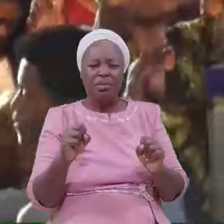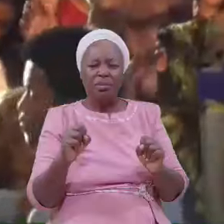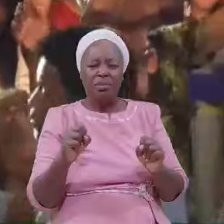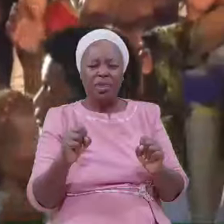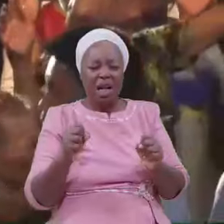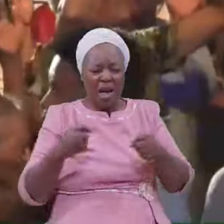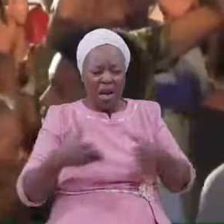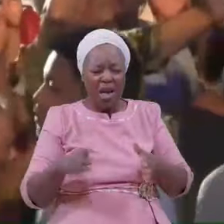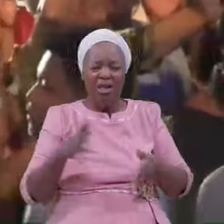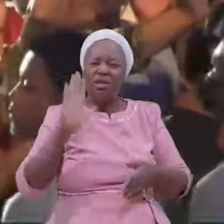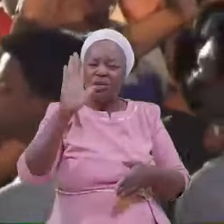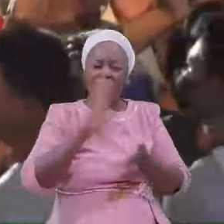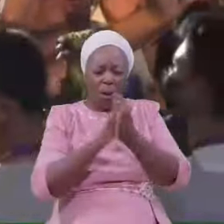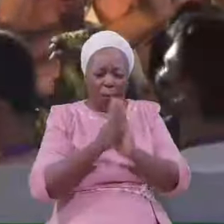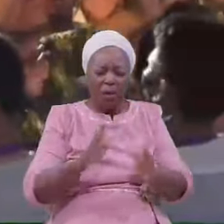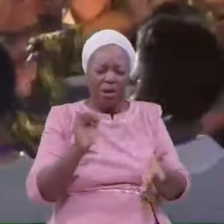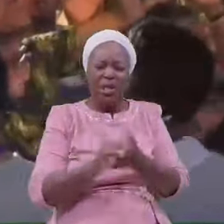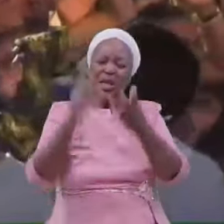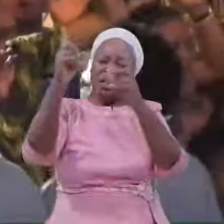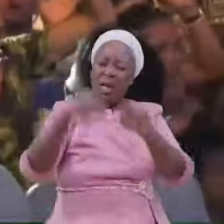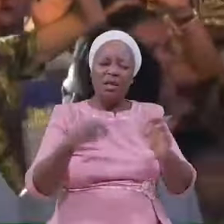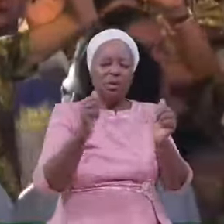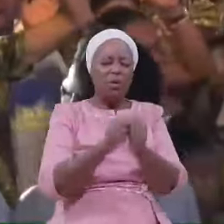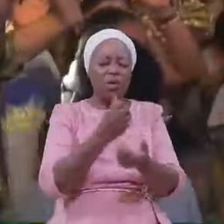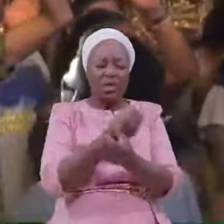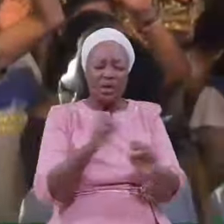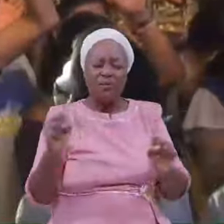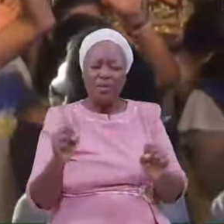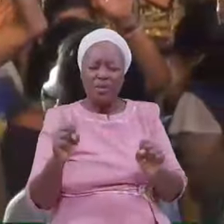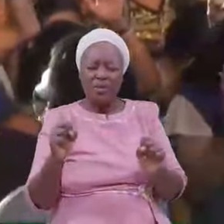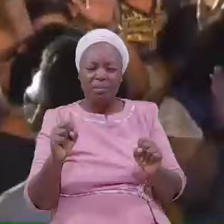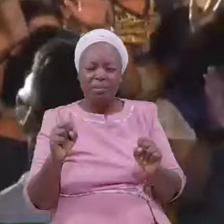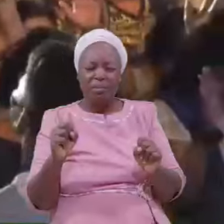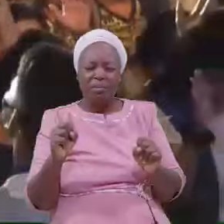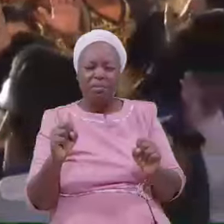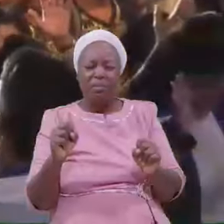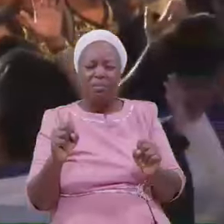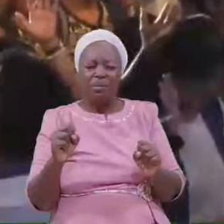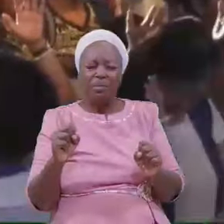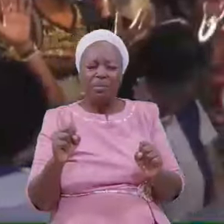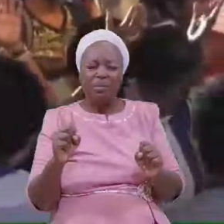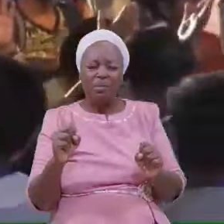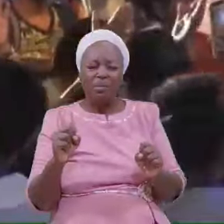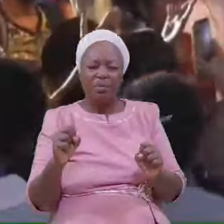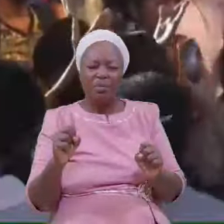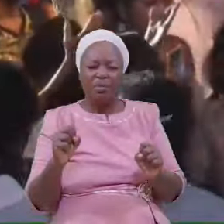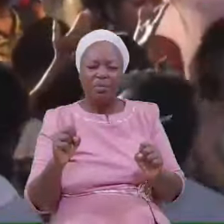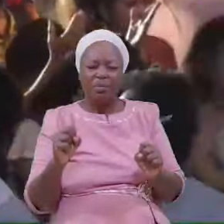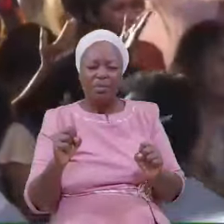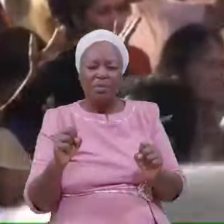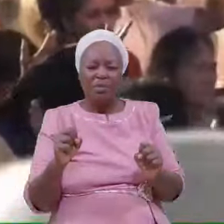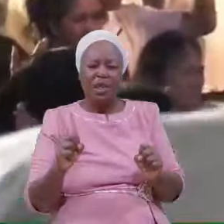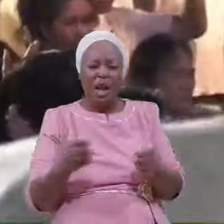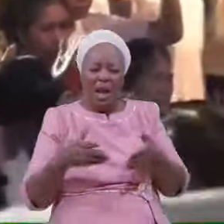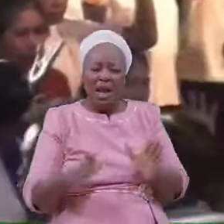that comes ng Panginoon. Salvation. Ang kapayapaan na dumadaloy and sa kaligtasan. Bring the victory that comes